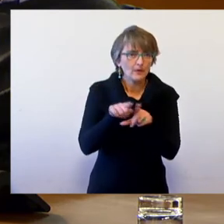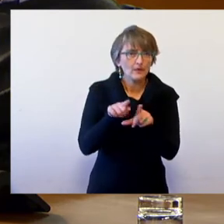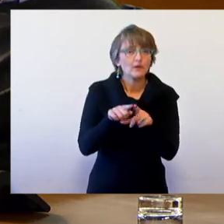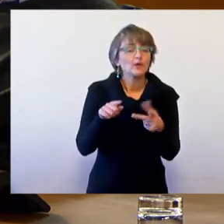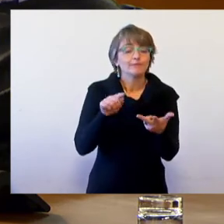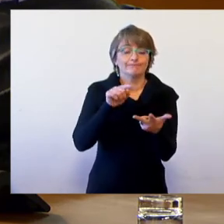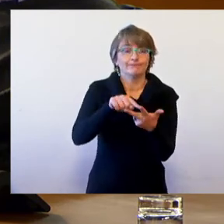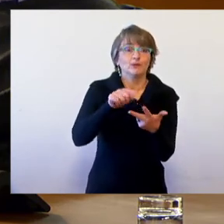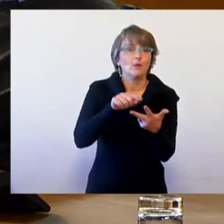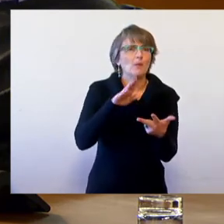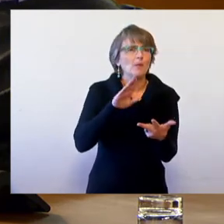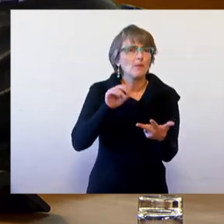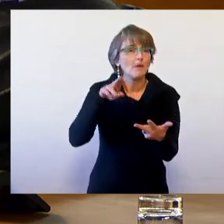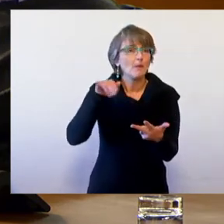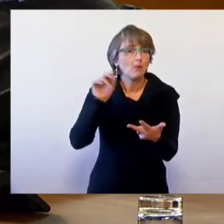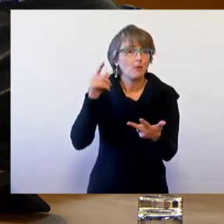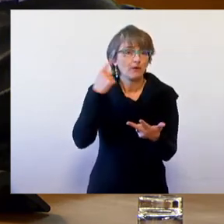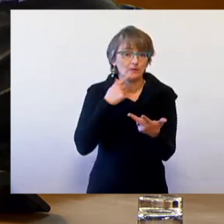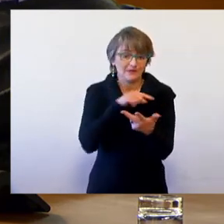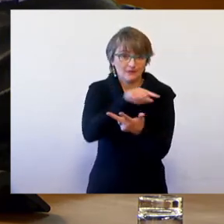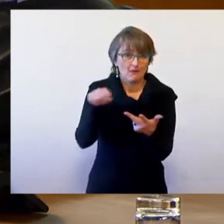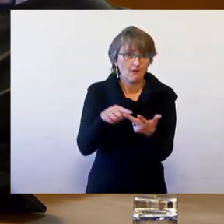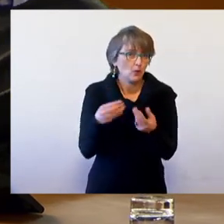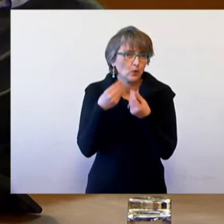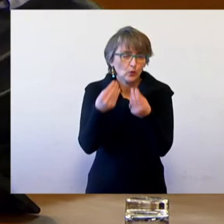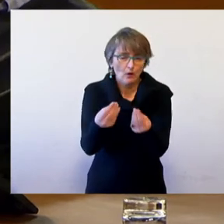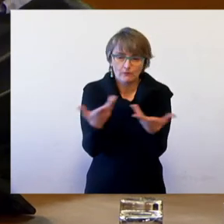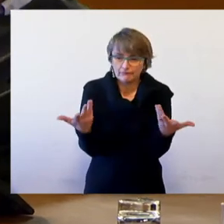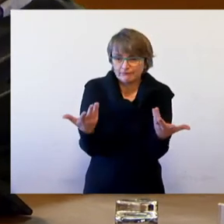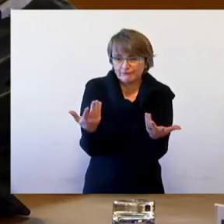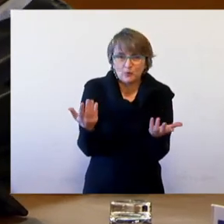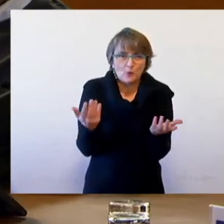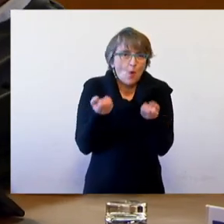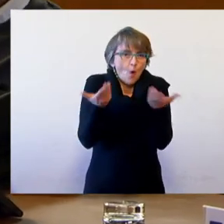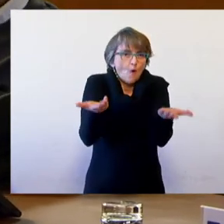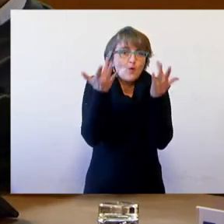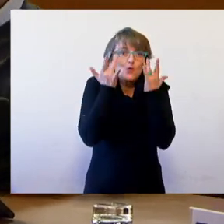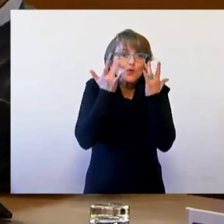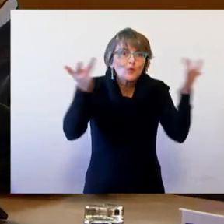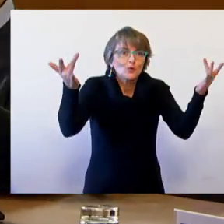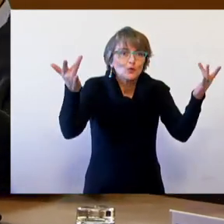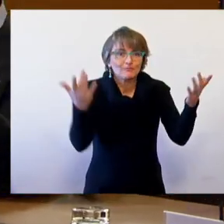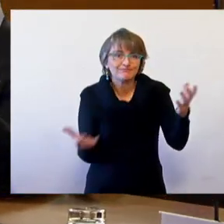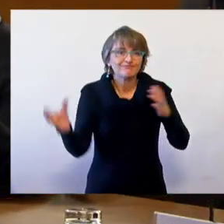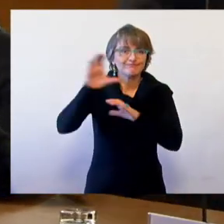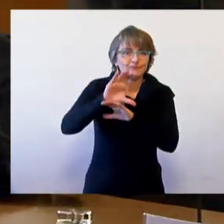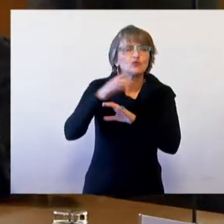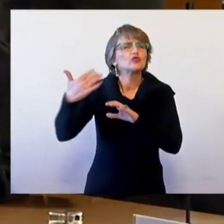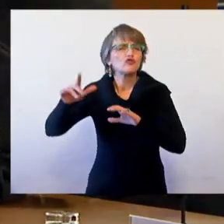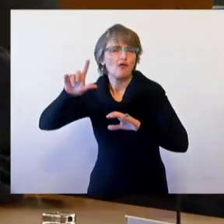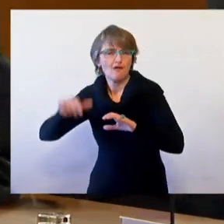Et ça complète l'offre justement culturelle sur le territoire montpelliérain avec le musée Fabre et le Moco.